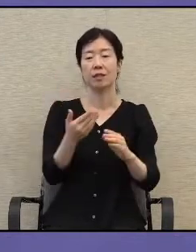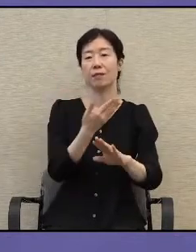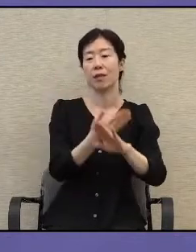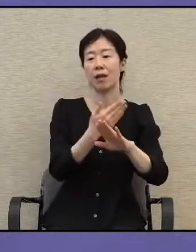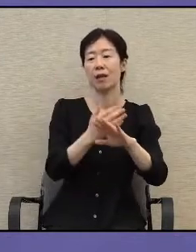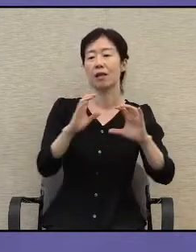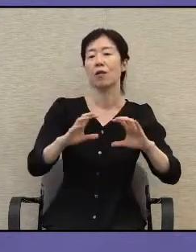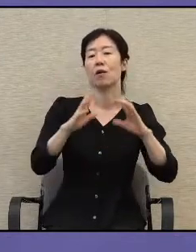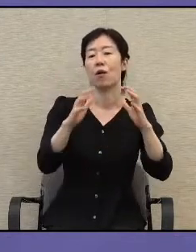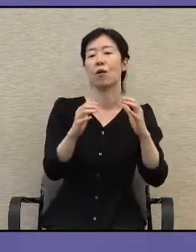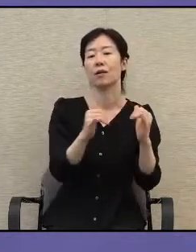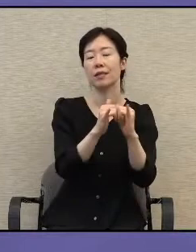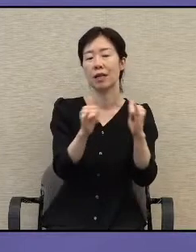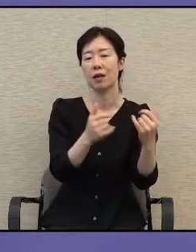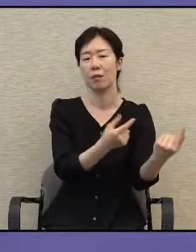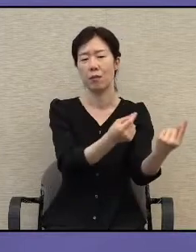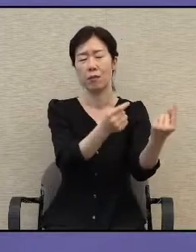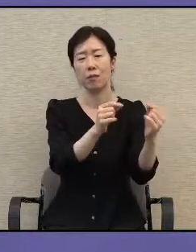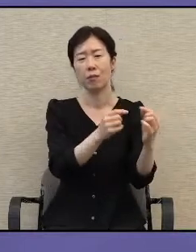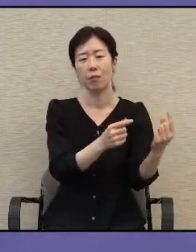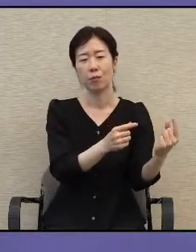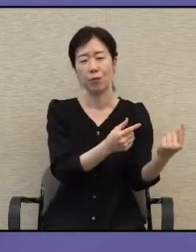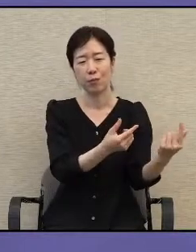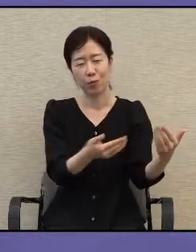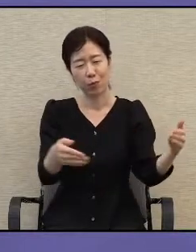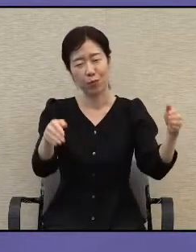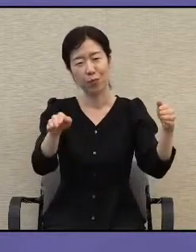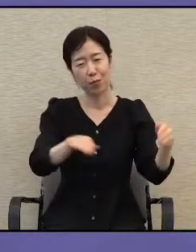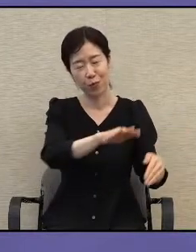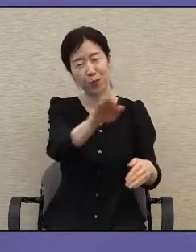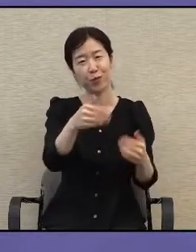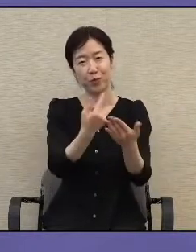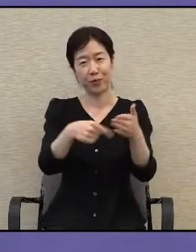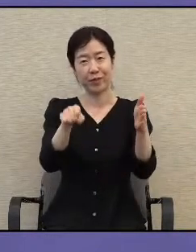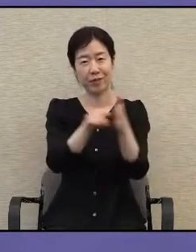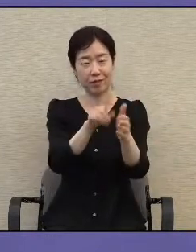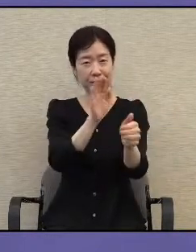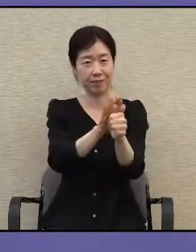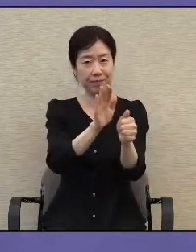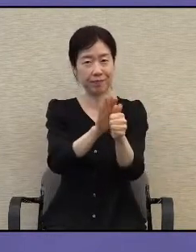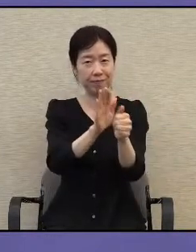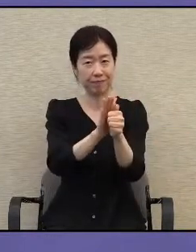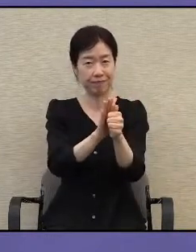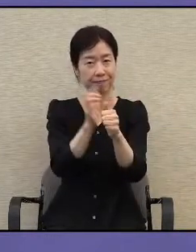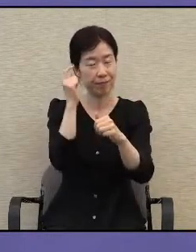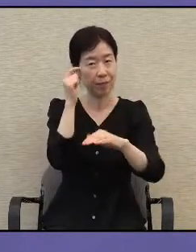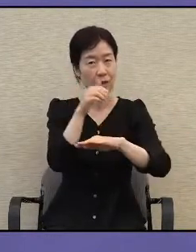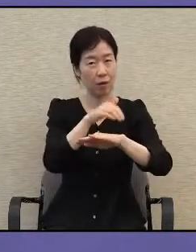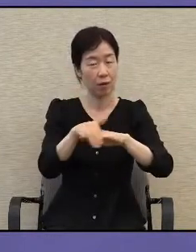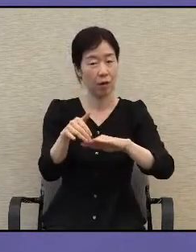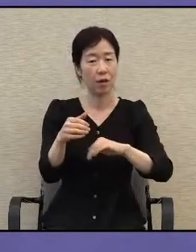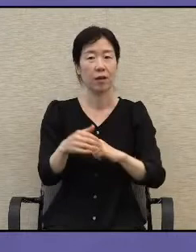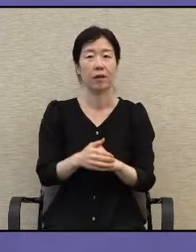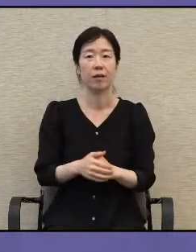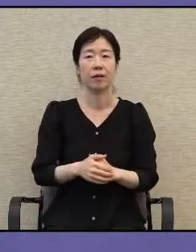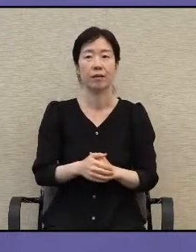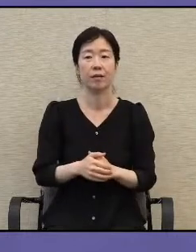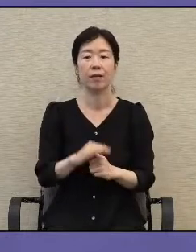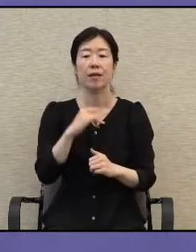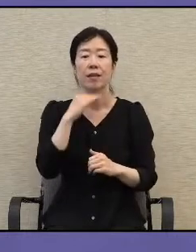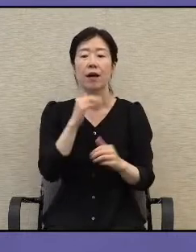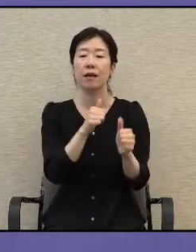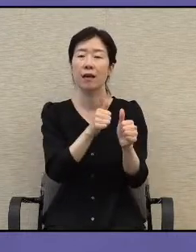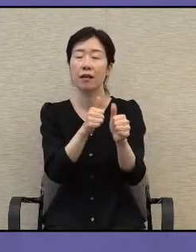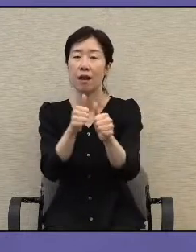발표를 했었는데요. 대상자별 어떤 예방 접근성을 생애주기별 관점에서 제시를 하긴 했습니다. 근데 이제